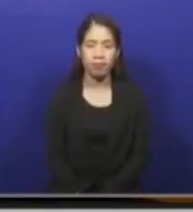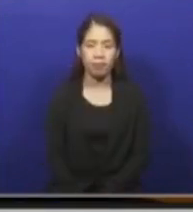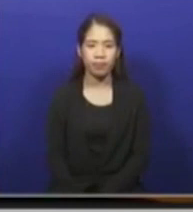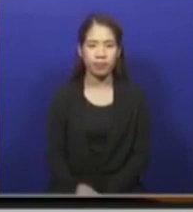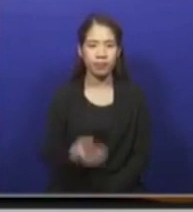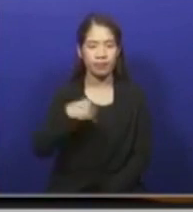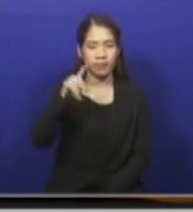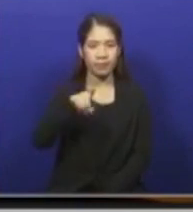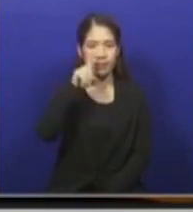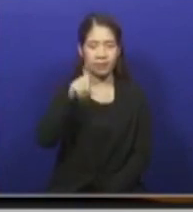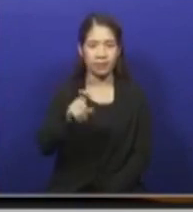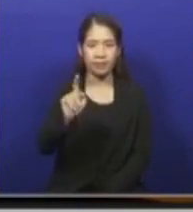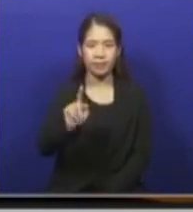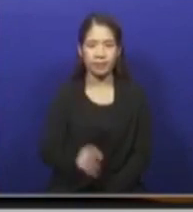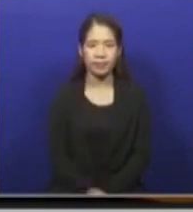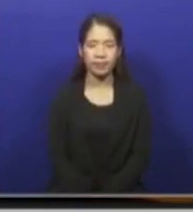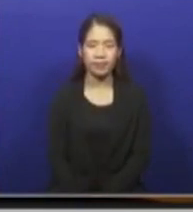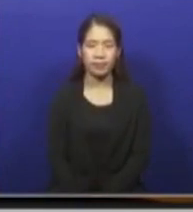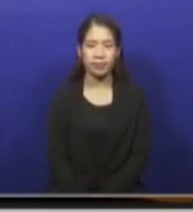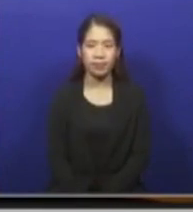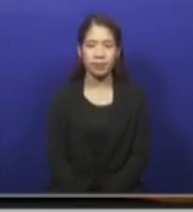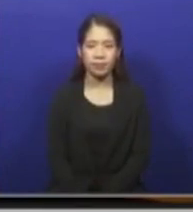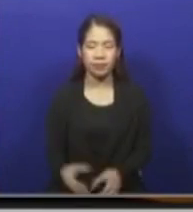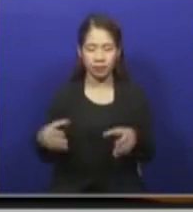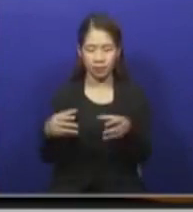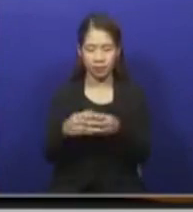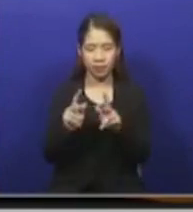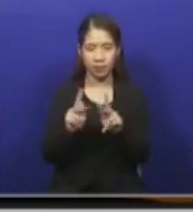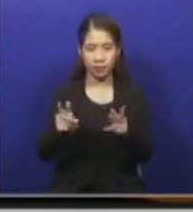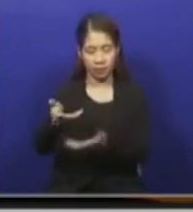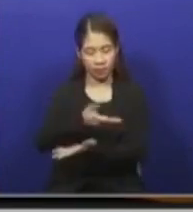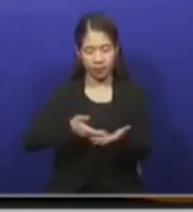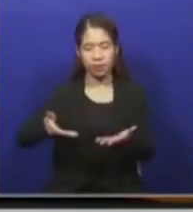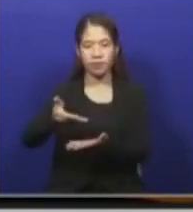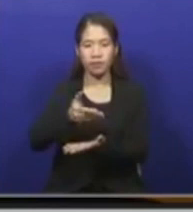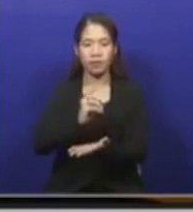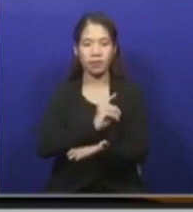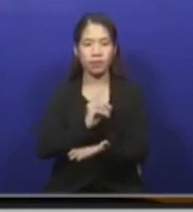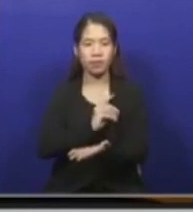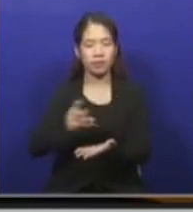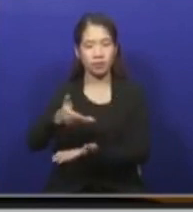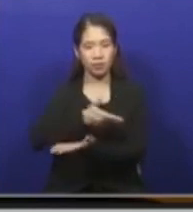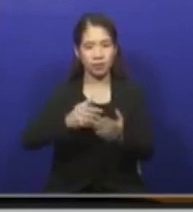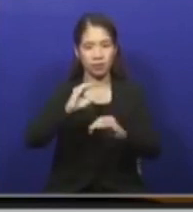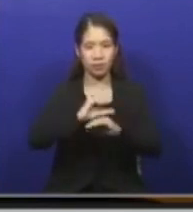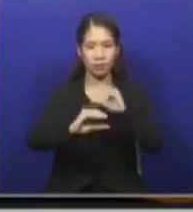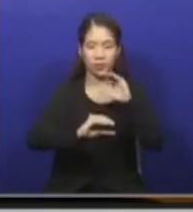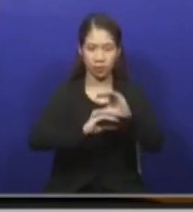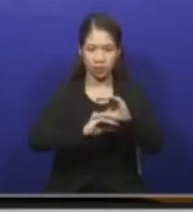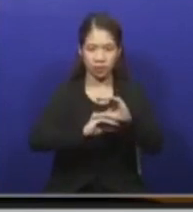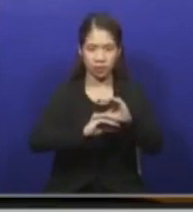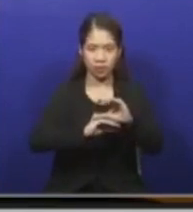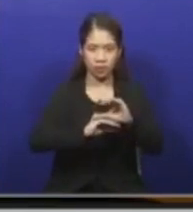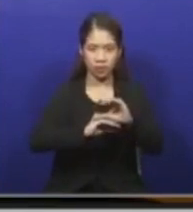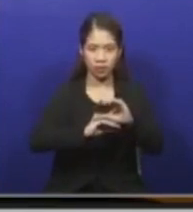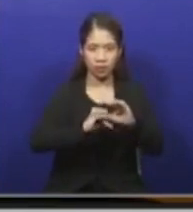คำถามก็คือคณะกรรมการกลั่นกรองครับที่ต้องกลั่นกรองโครงการอย่าง